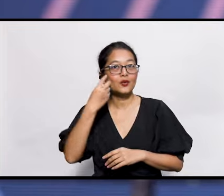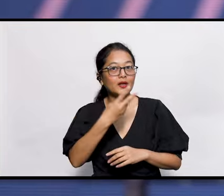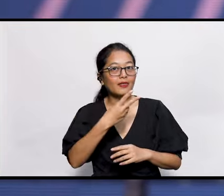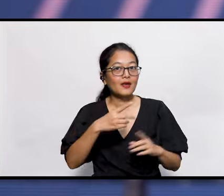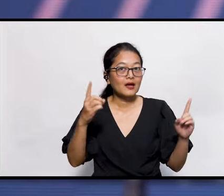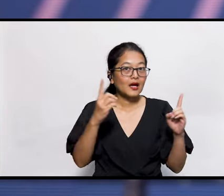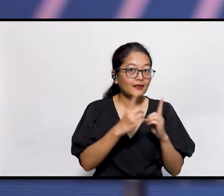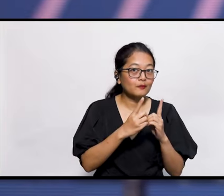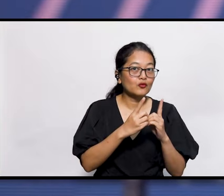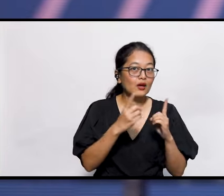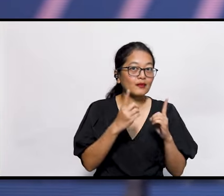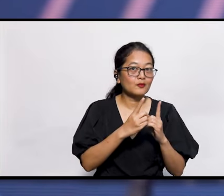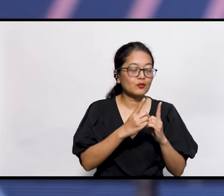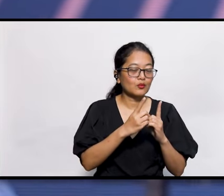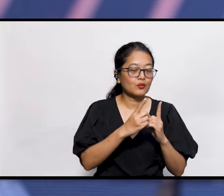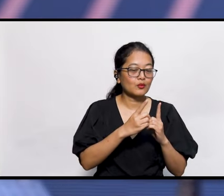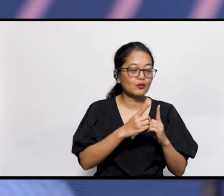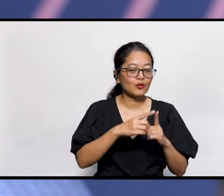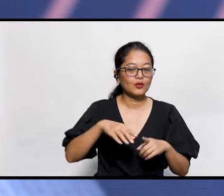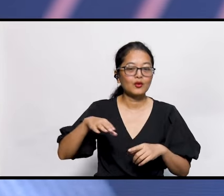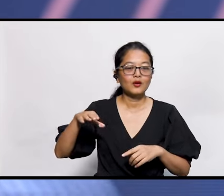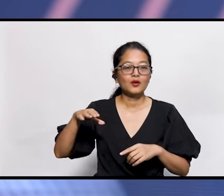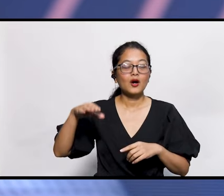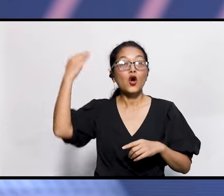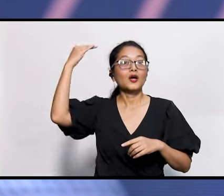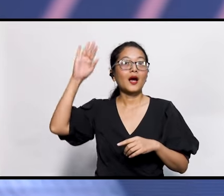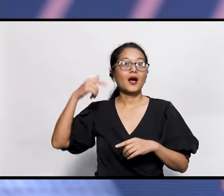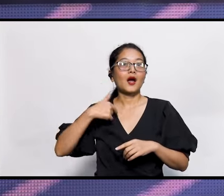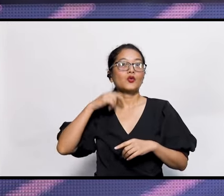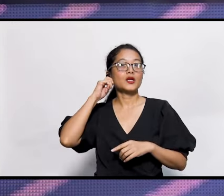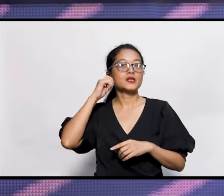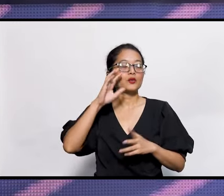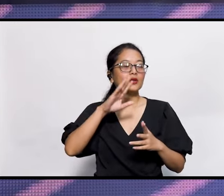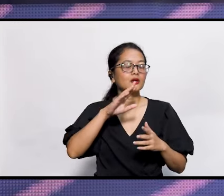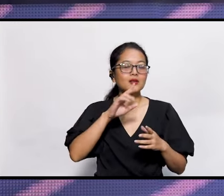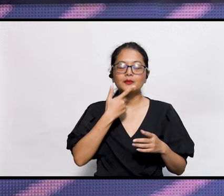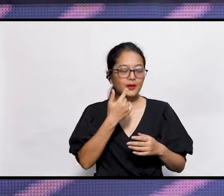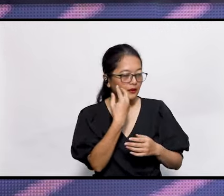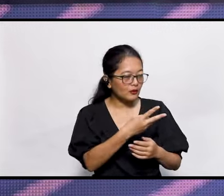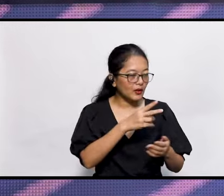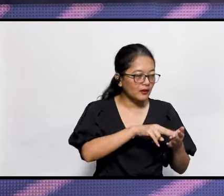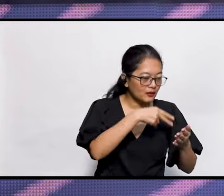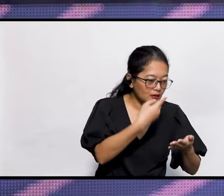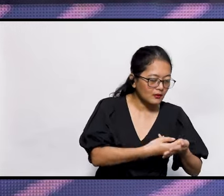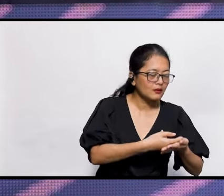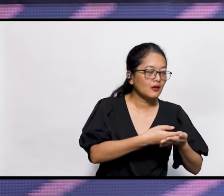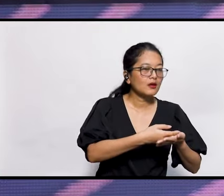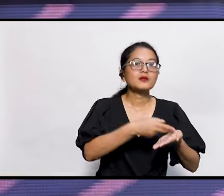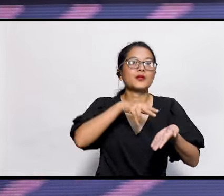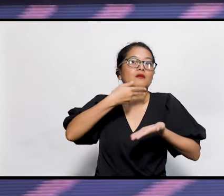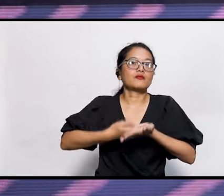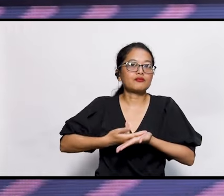saya dobrak itu saya pukul-pukul C tetap diam saja I was so shock itu di